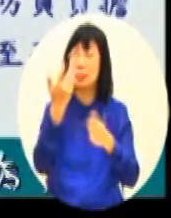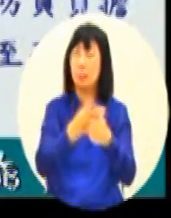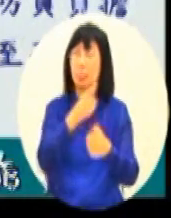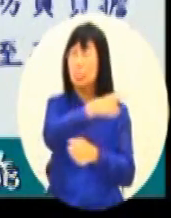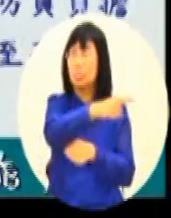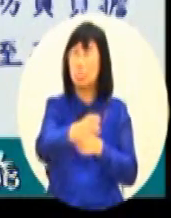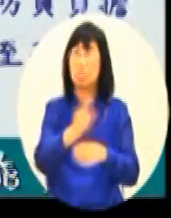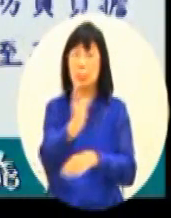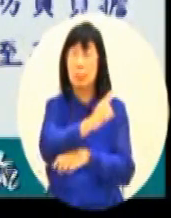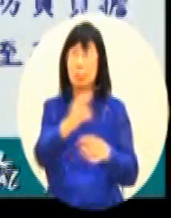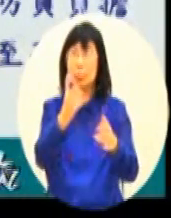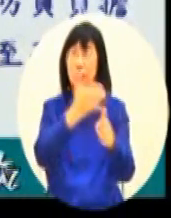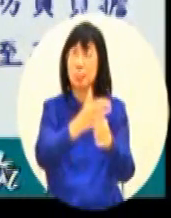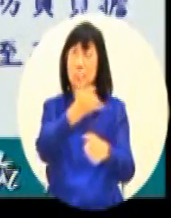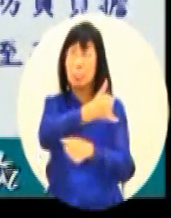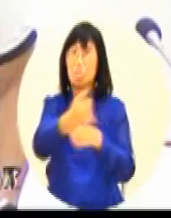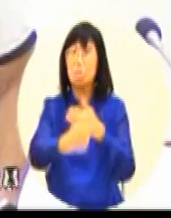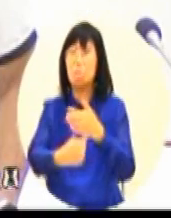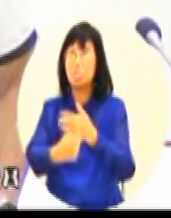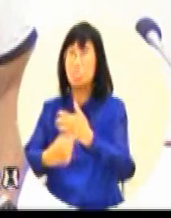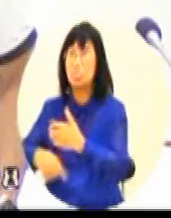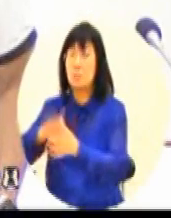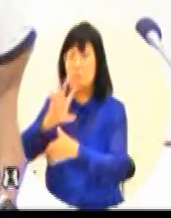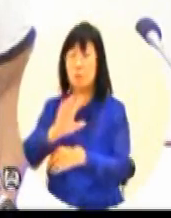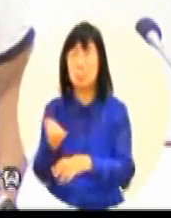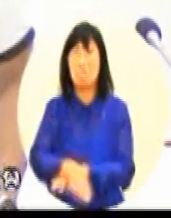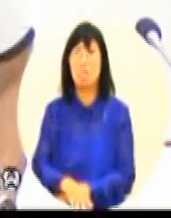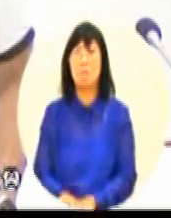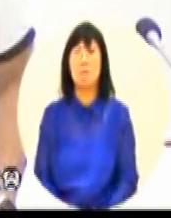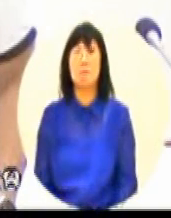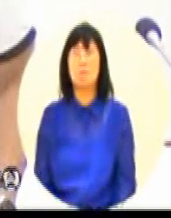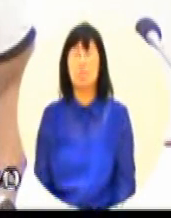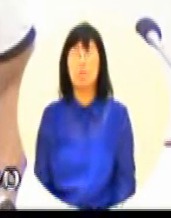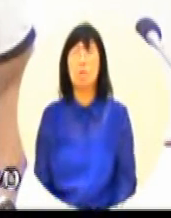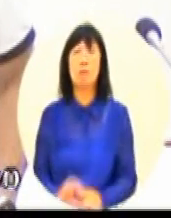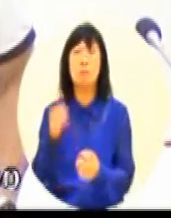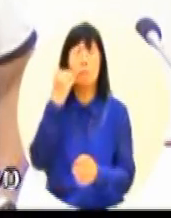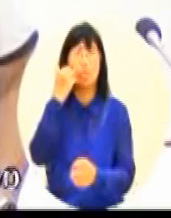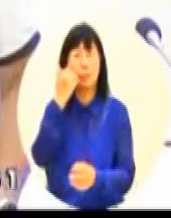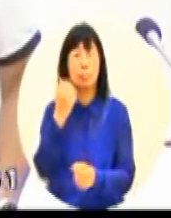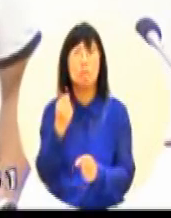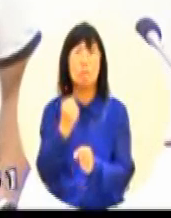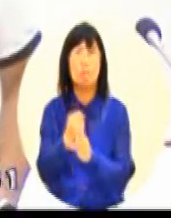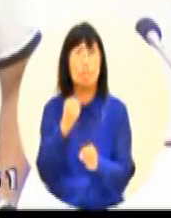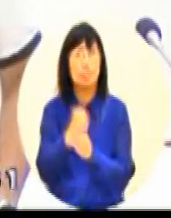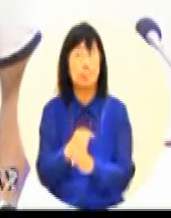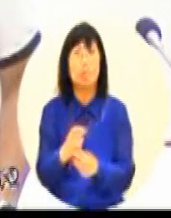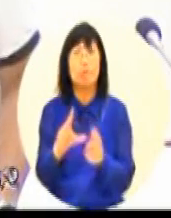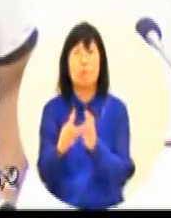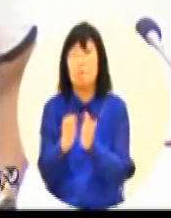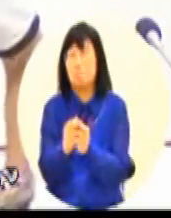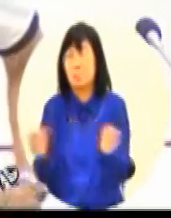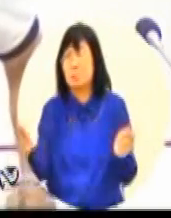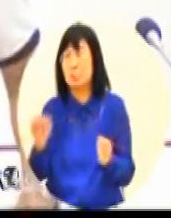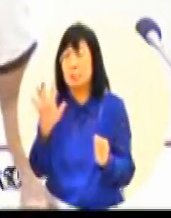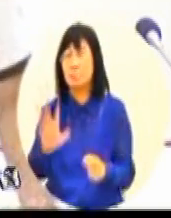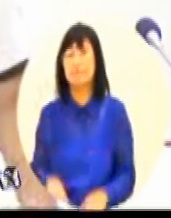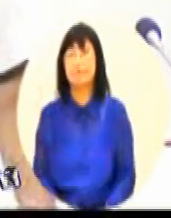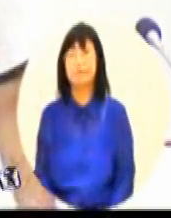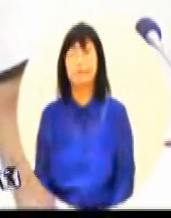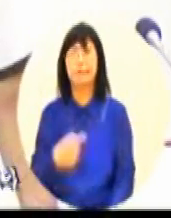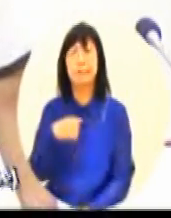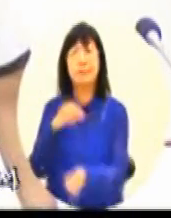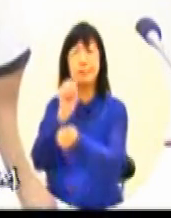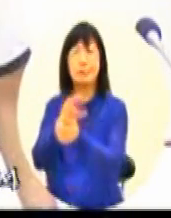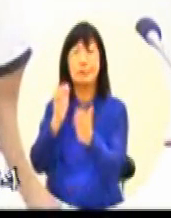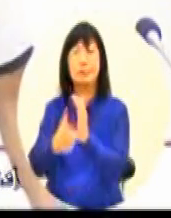至死亡，所以有苦难言。包括你的作业队员讲你勤务差啊，等啦啊，当走啦，好、哦。所以报告